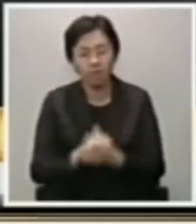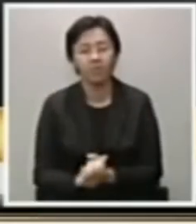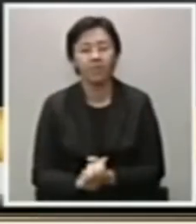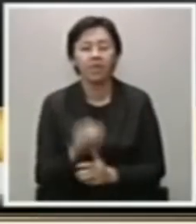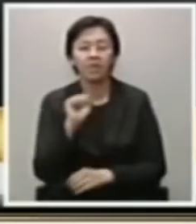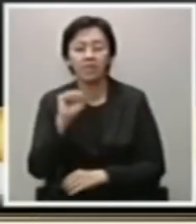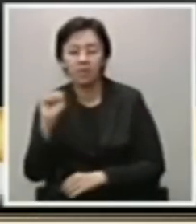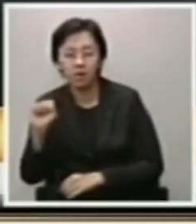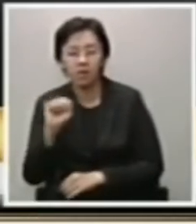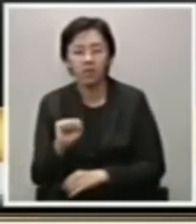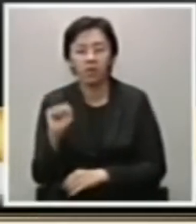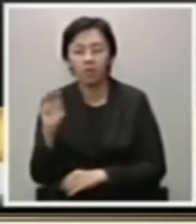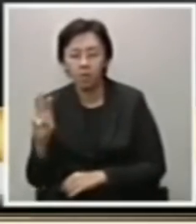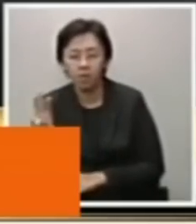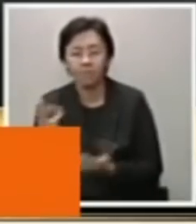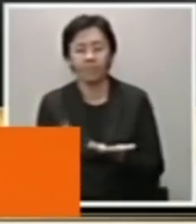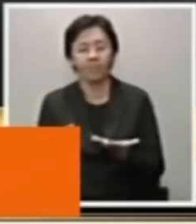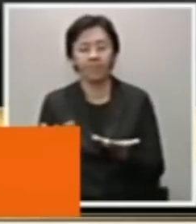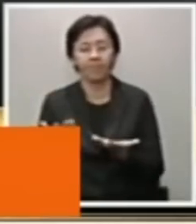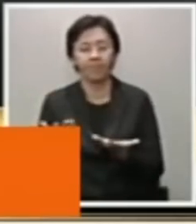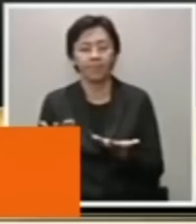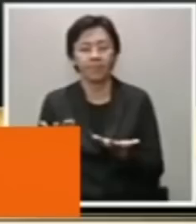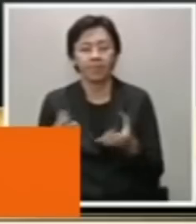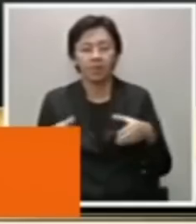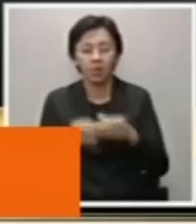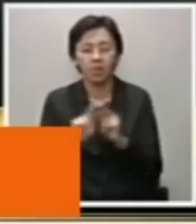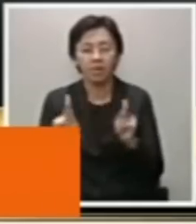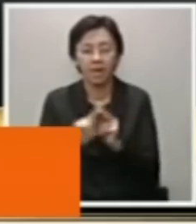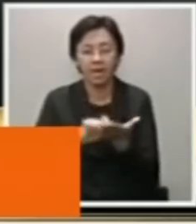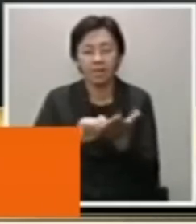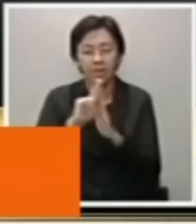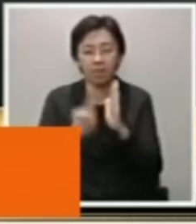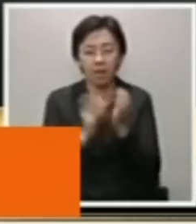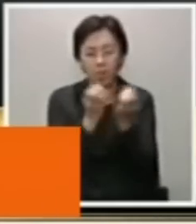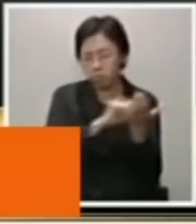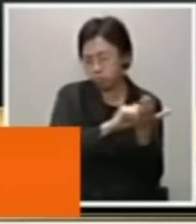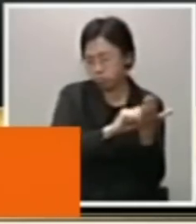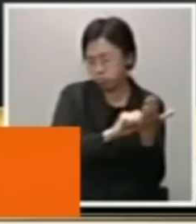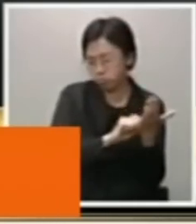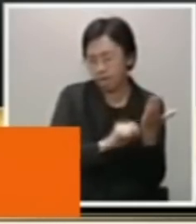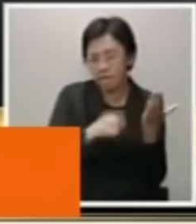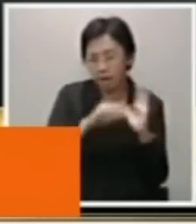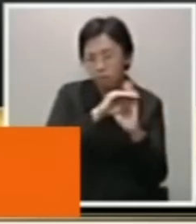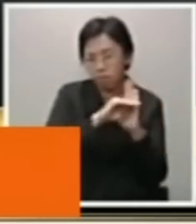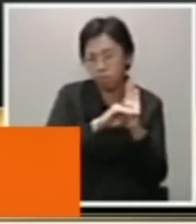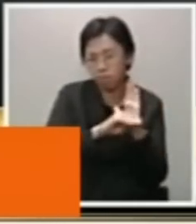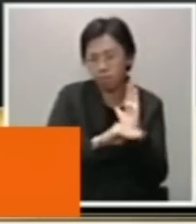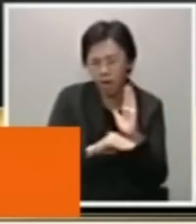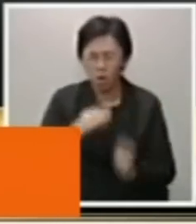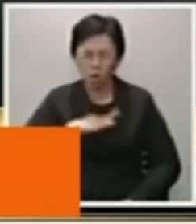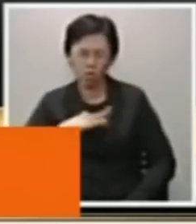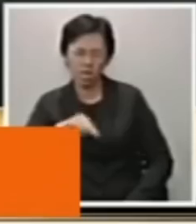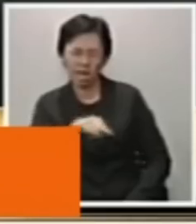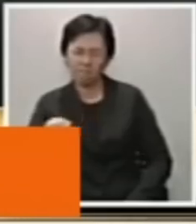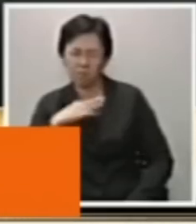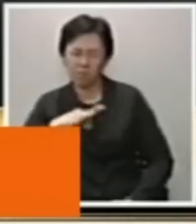ผู้แทนผู้ที่สภาต่างเหล่านี้ตามที่คณะกรรมการร่างรัฐธรรมนูญได้ร่างออกมาแล้วนะตามบทบัญญัติดังกล่าวนั้นมันอาจจะไม่ถูกใจใครทั้งหมดหร